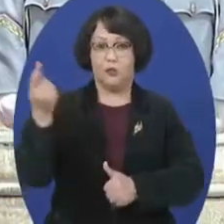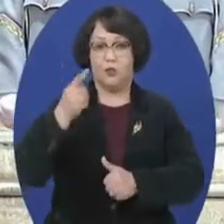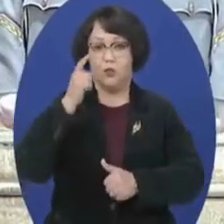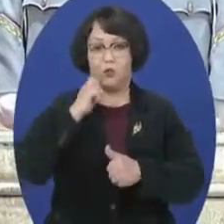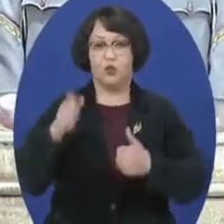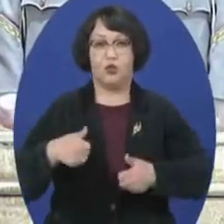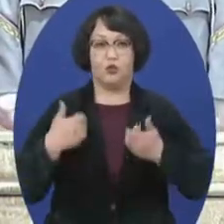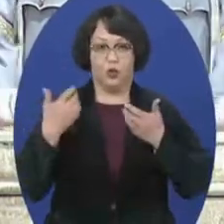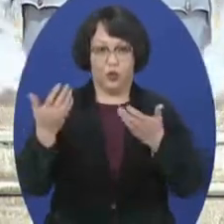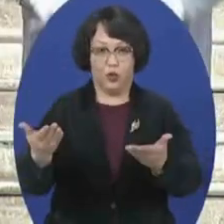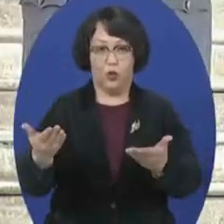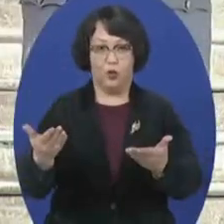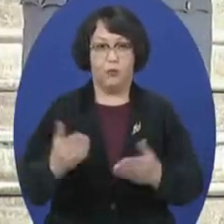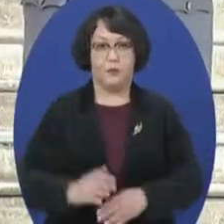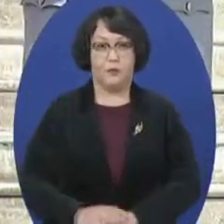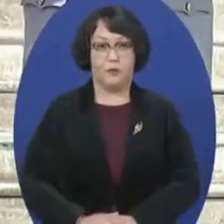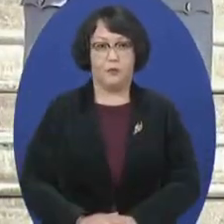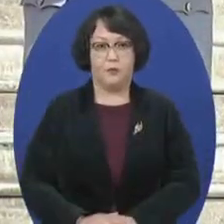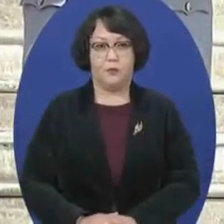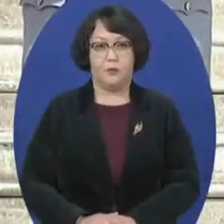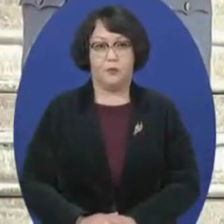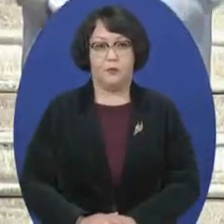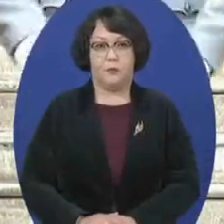хүсэн ерөөё.